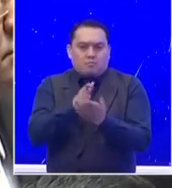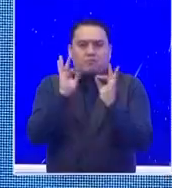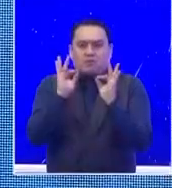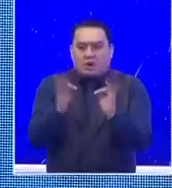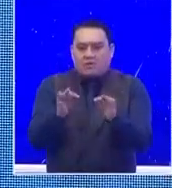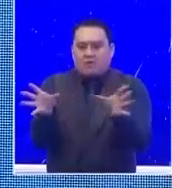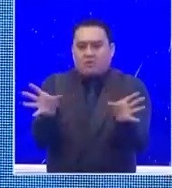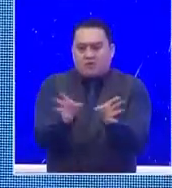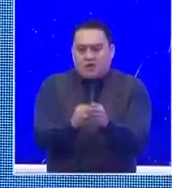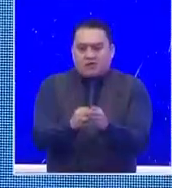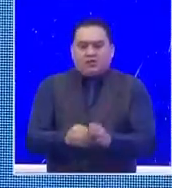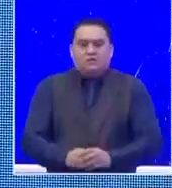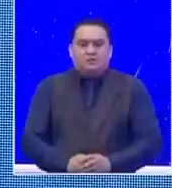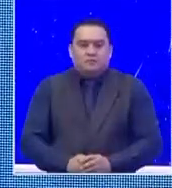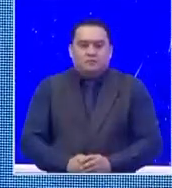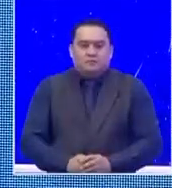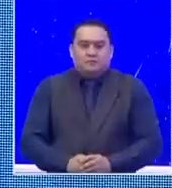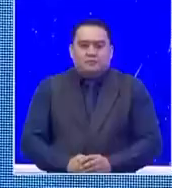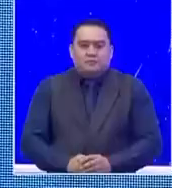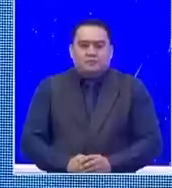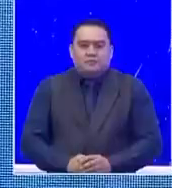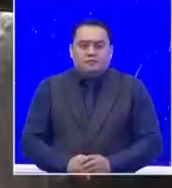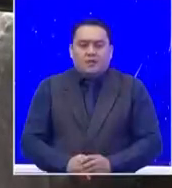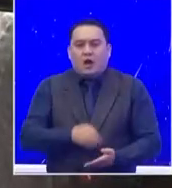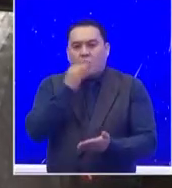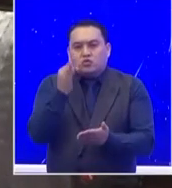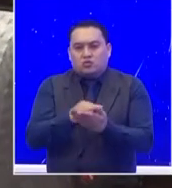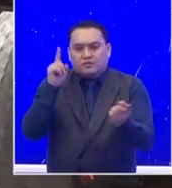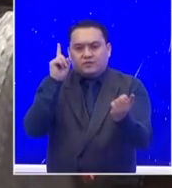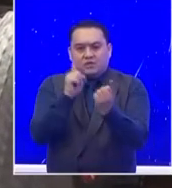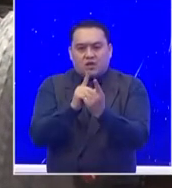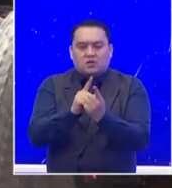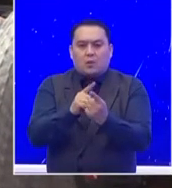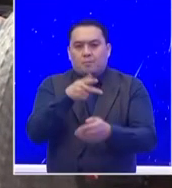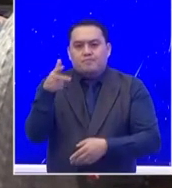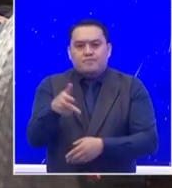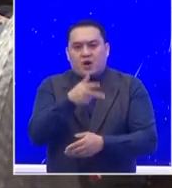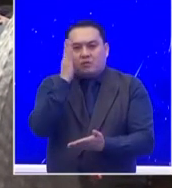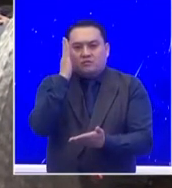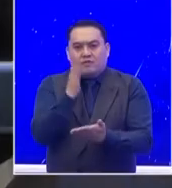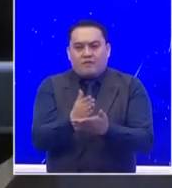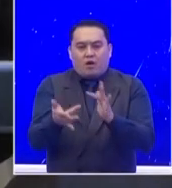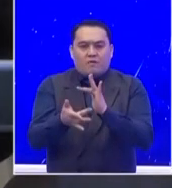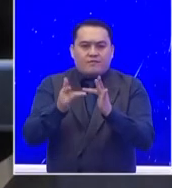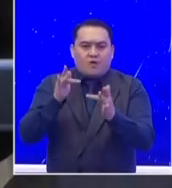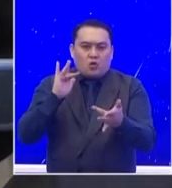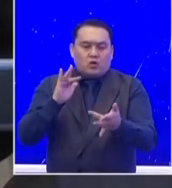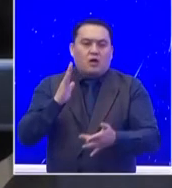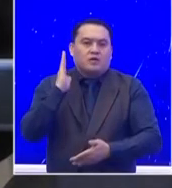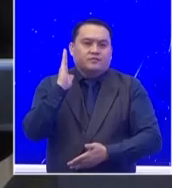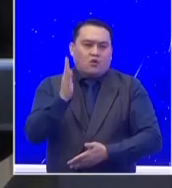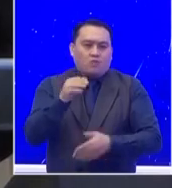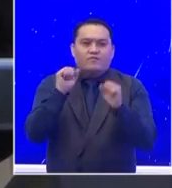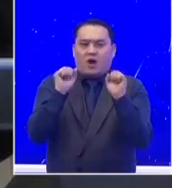решать сообща, подытожил встречу аким области. Отчетная встреча акима области транслировалась в социальных сетях в режиме онлайн.